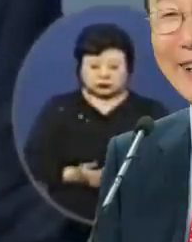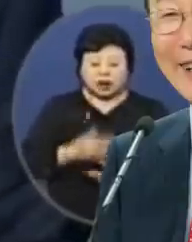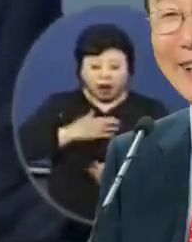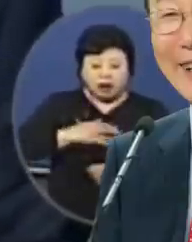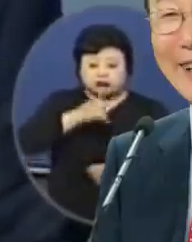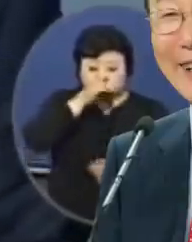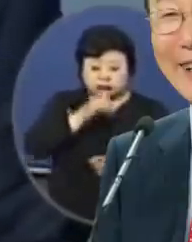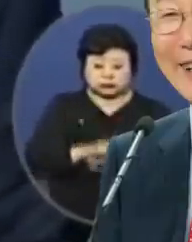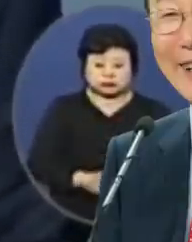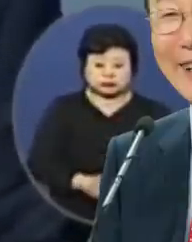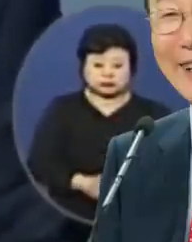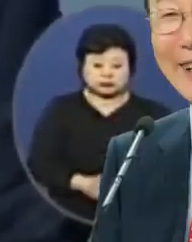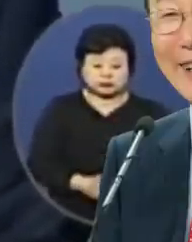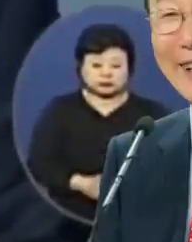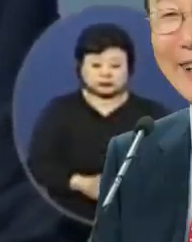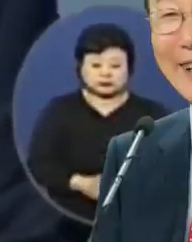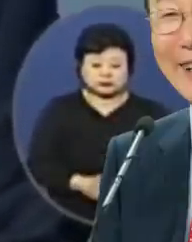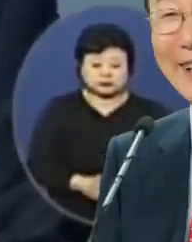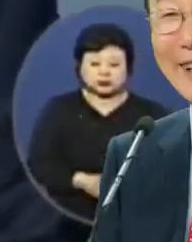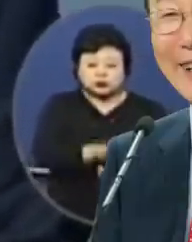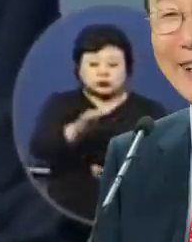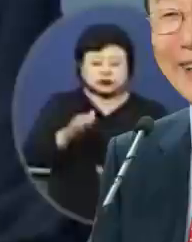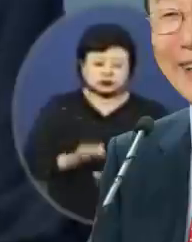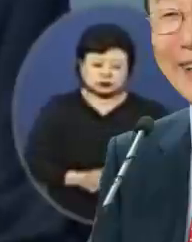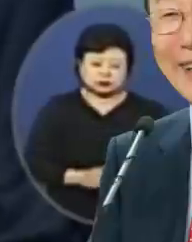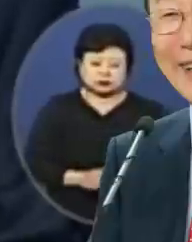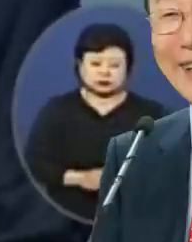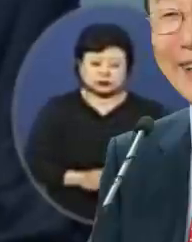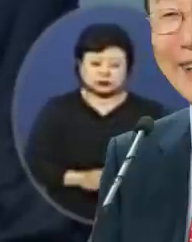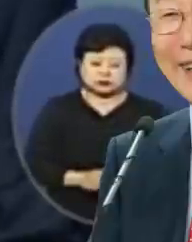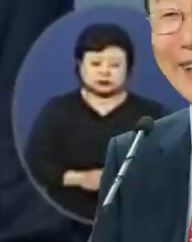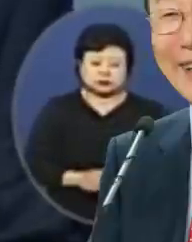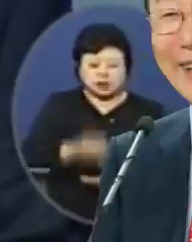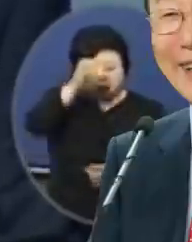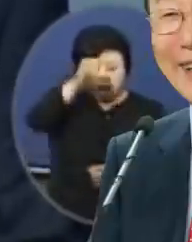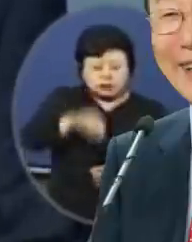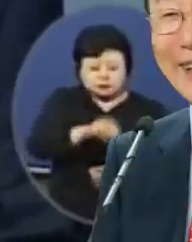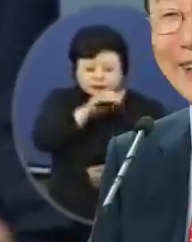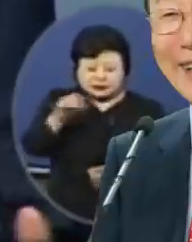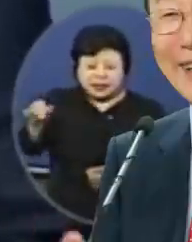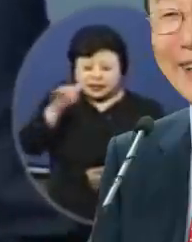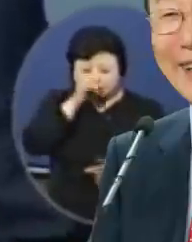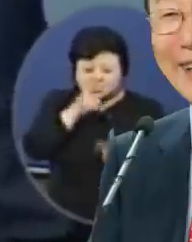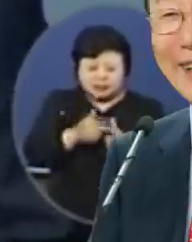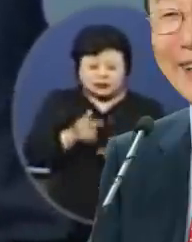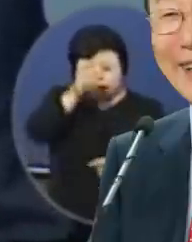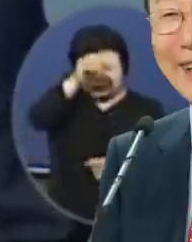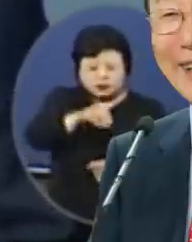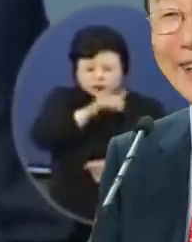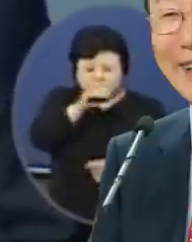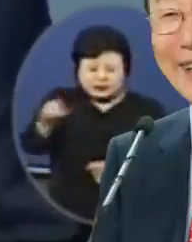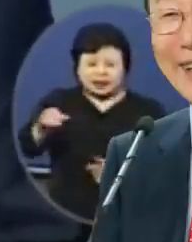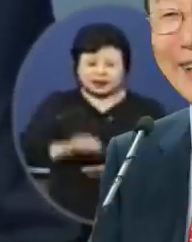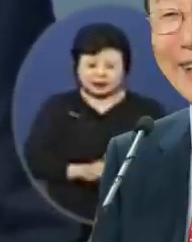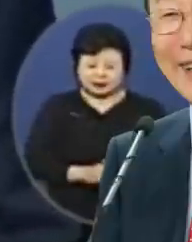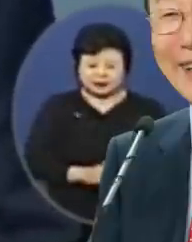알 수가 있는 것입니다. 우리는 더구나 갈보리 십자가가 있는 것입니다. 예수님은 십자가를 하나님이